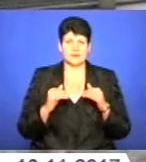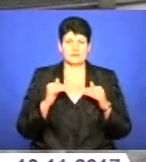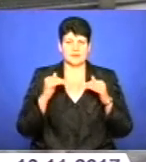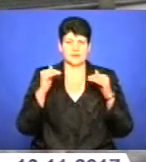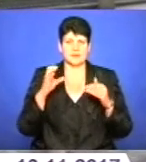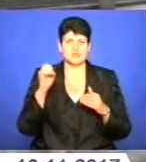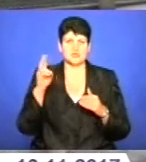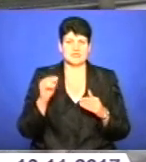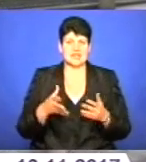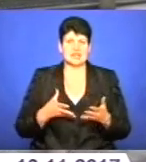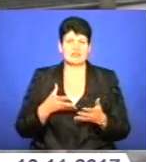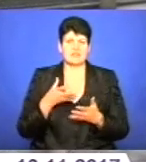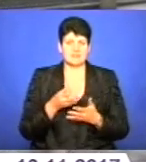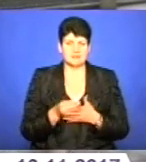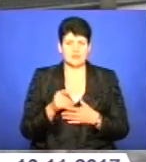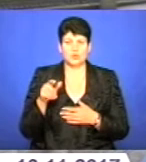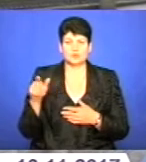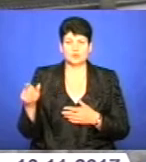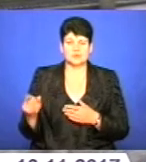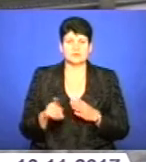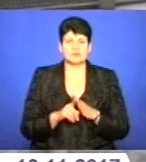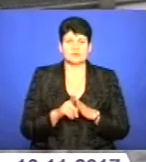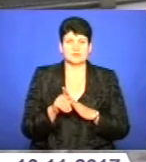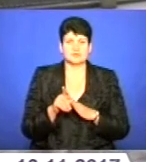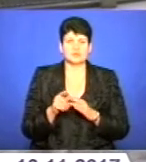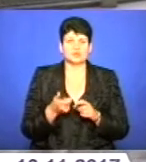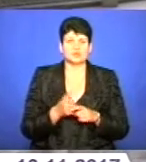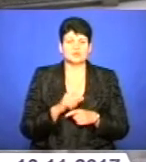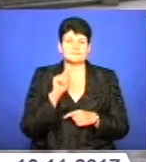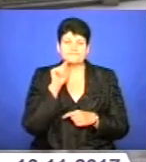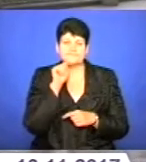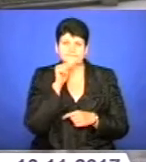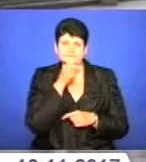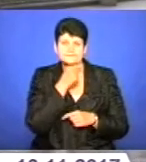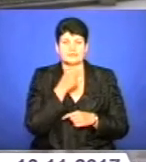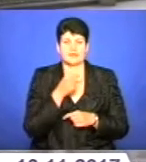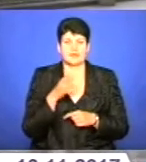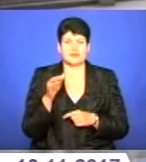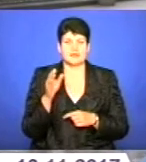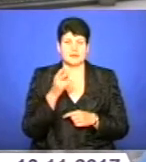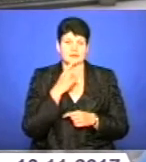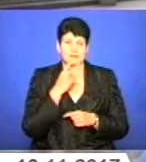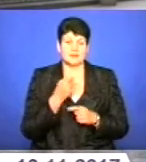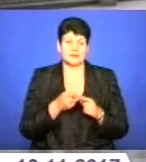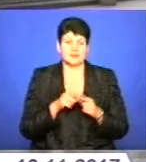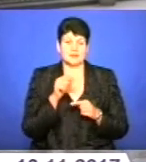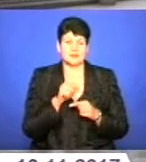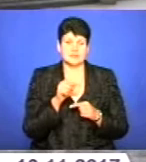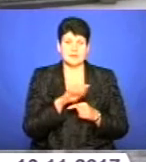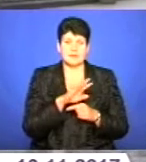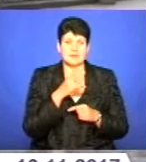виплат. І люди наші дуже ощадні, я вважаю, що на ту нестабільність